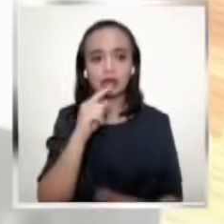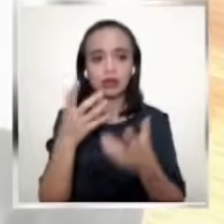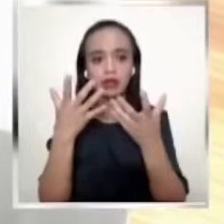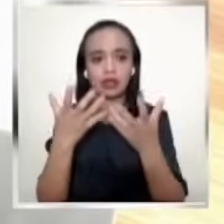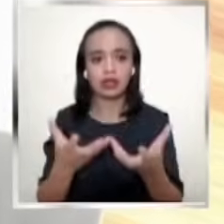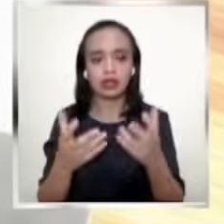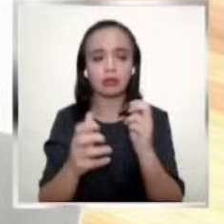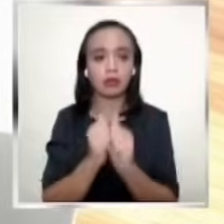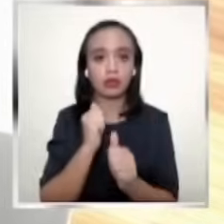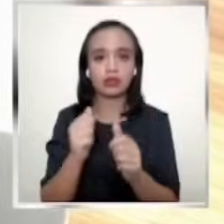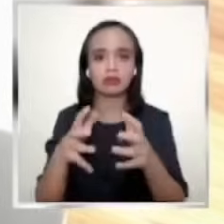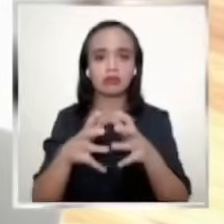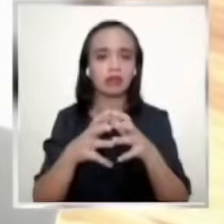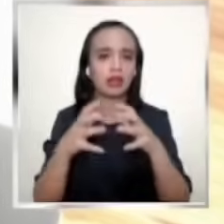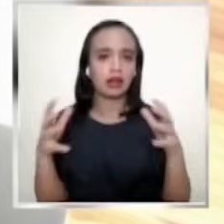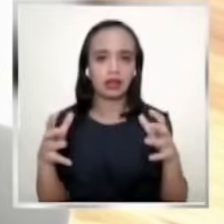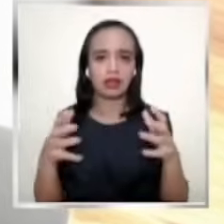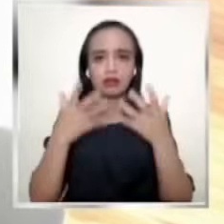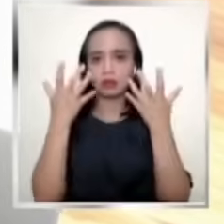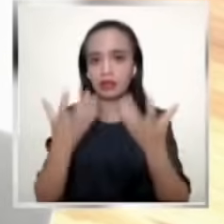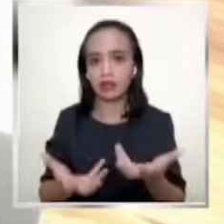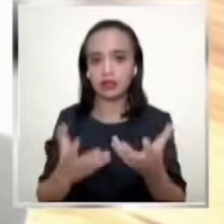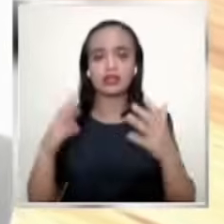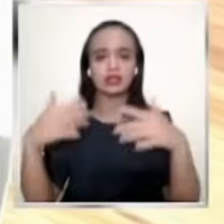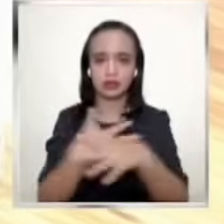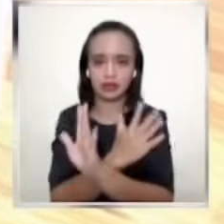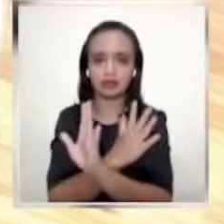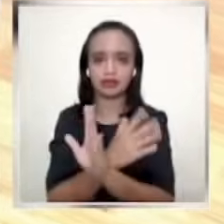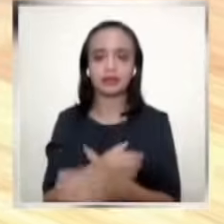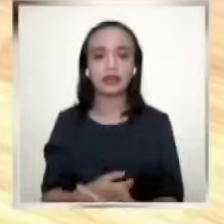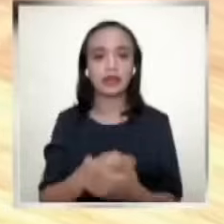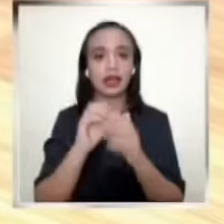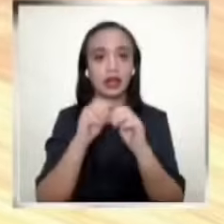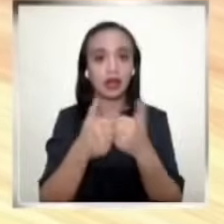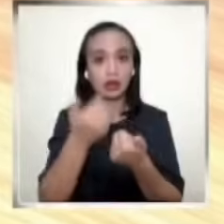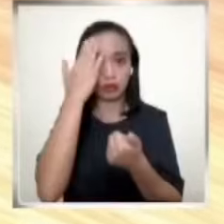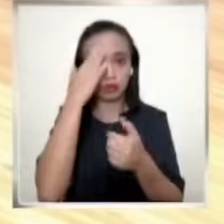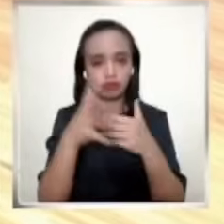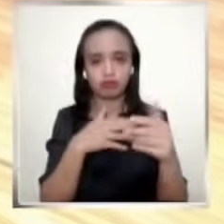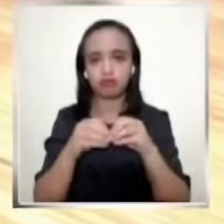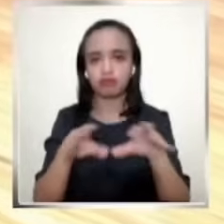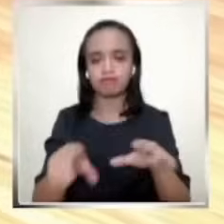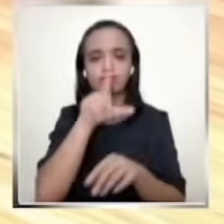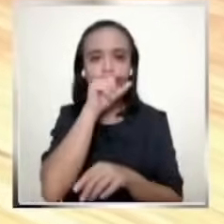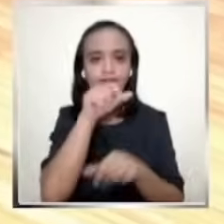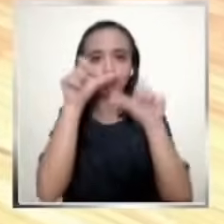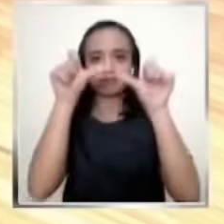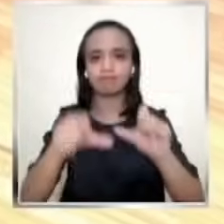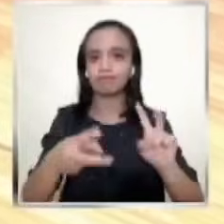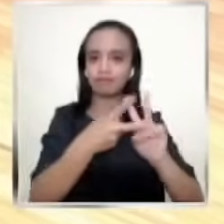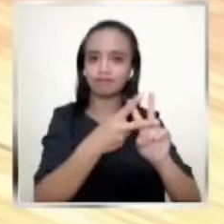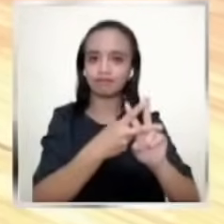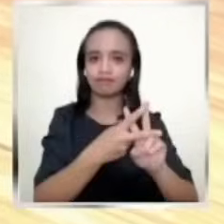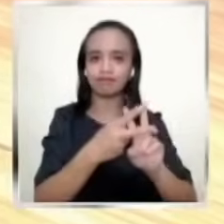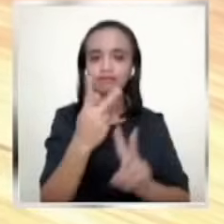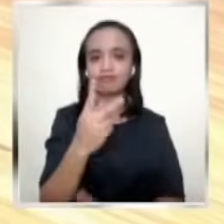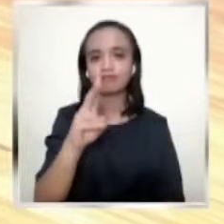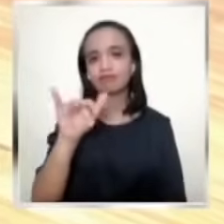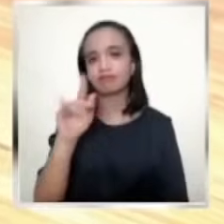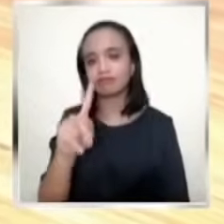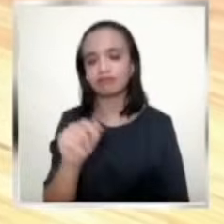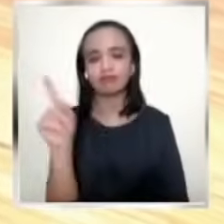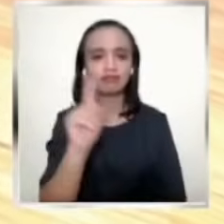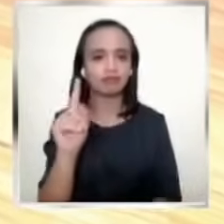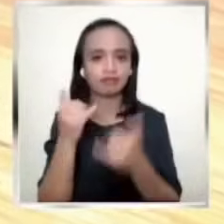sa Davao. Samantala, para malaman ang trivia sa likod ng viral na balita, tweet o i-comment lang, hashtag Kuya Kim, ano na? Laging